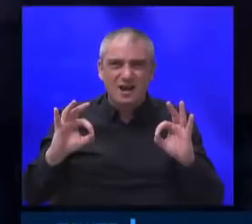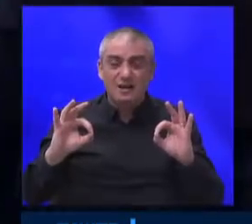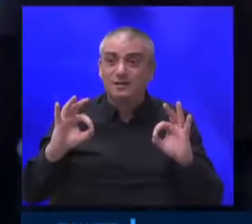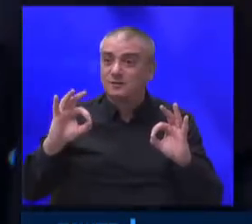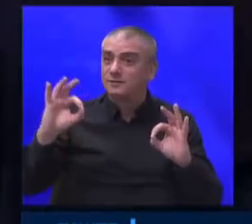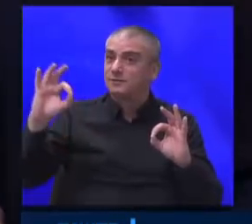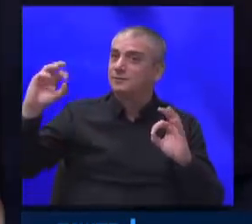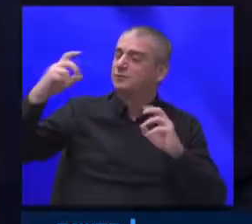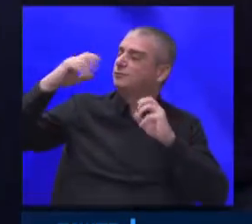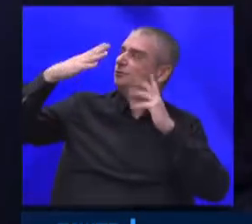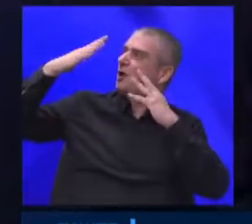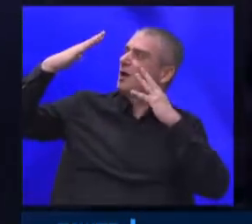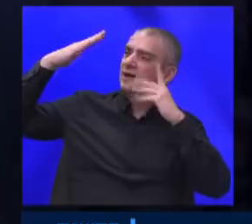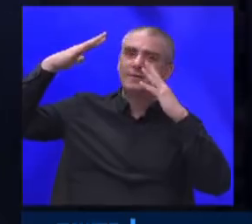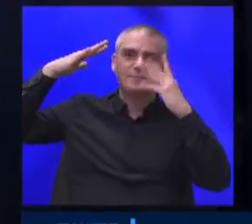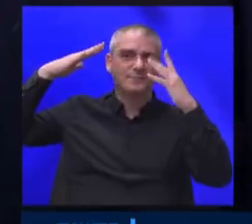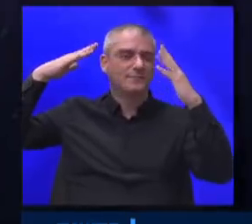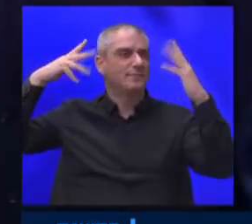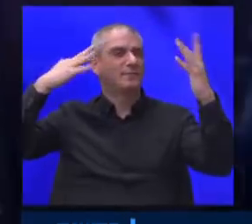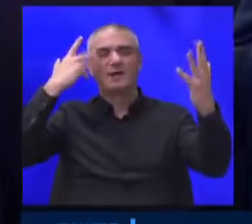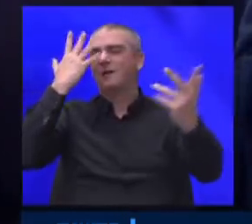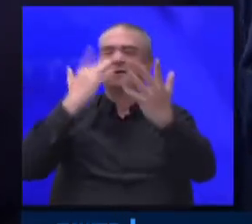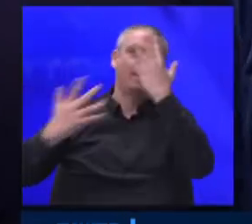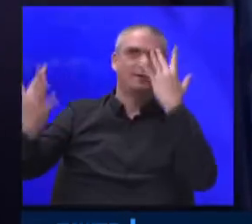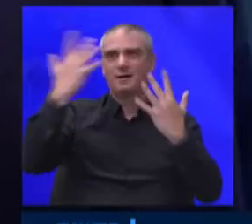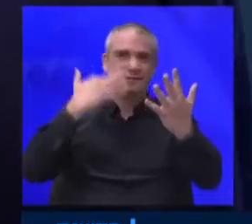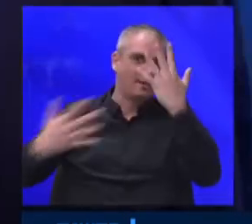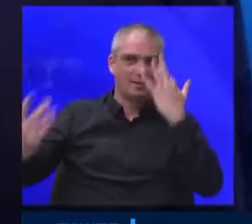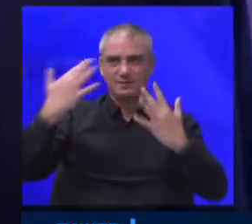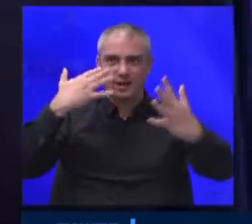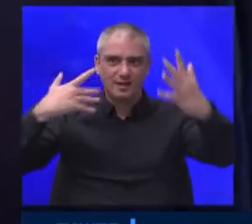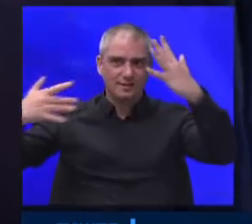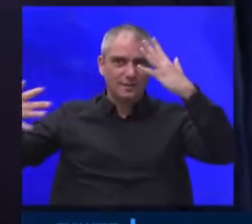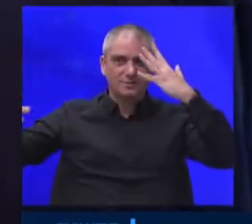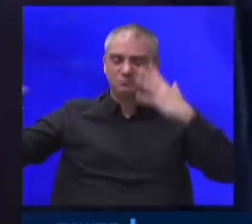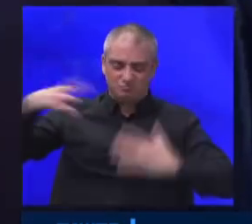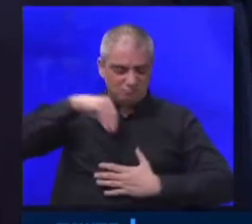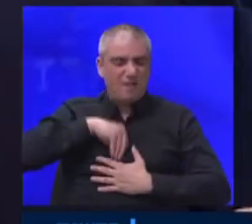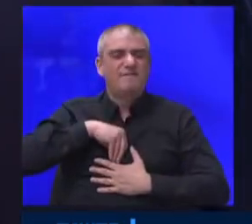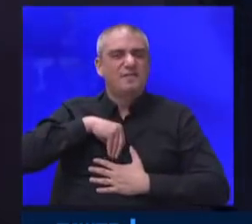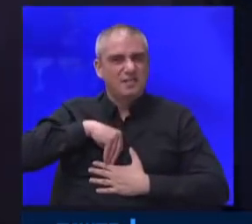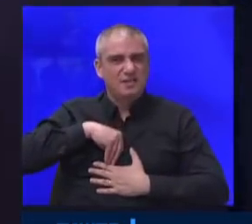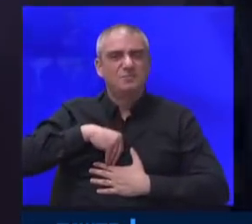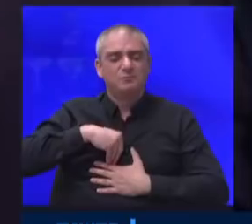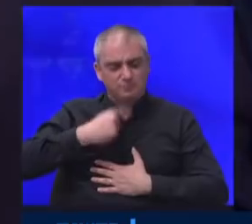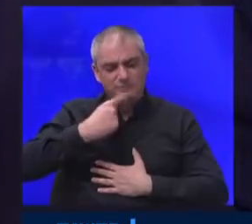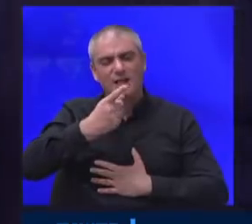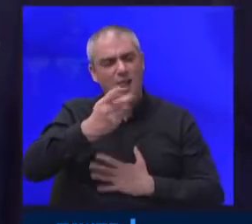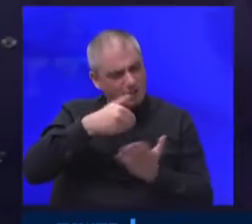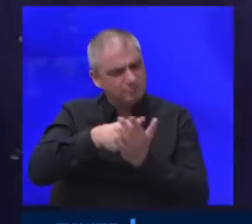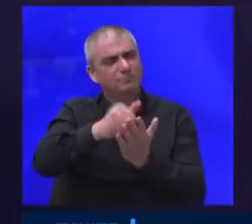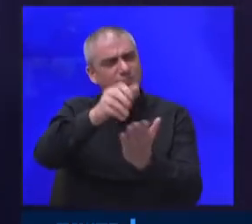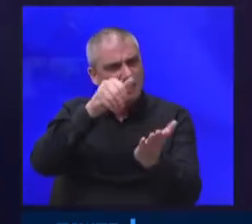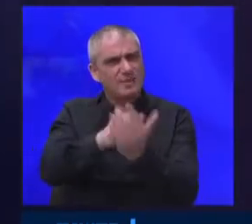כדי לסנבר את העיניים. משהו בך יאמר לך